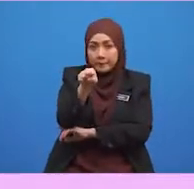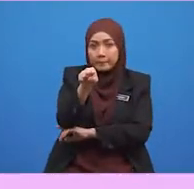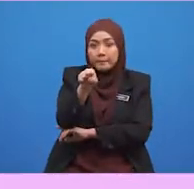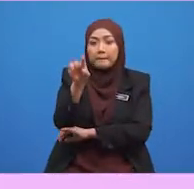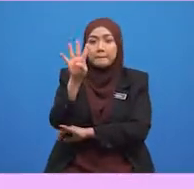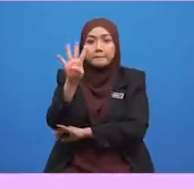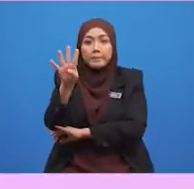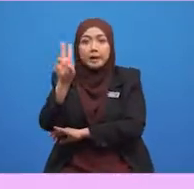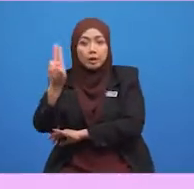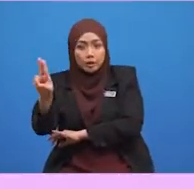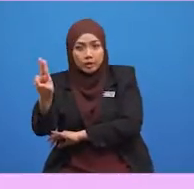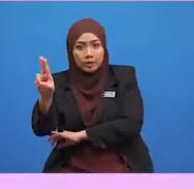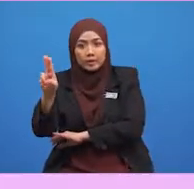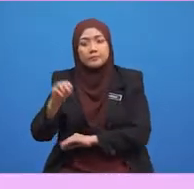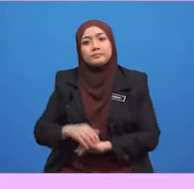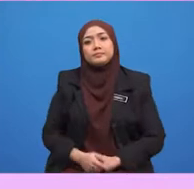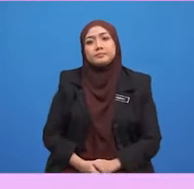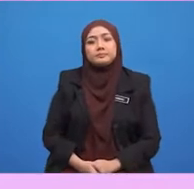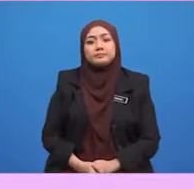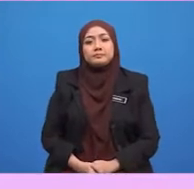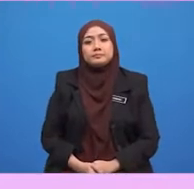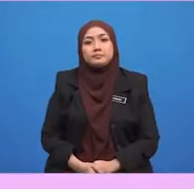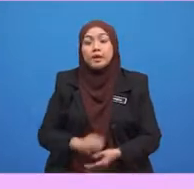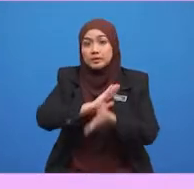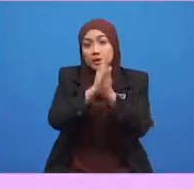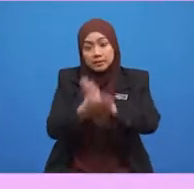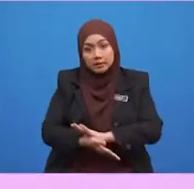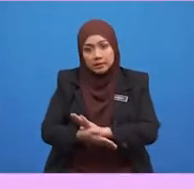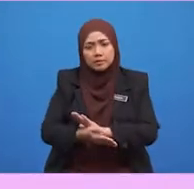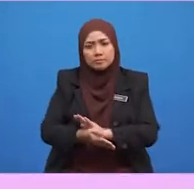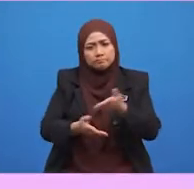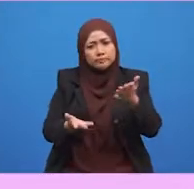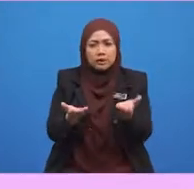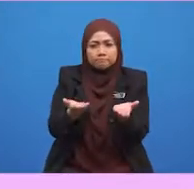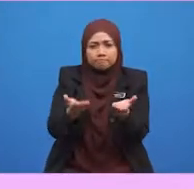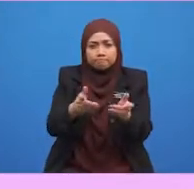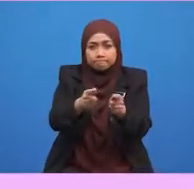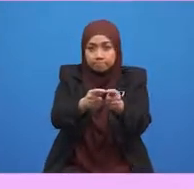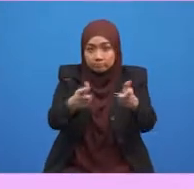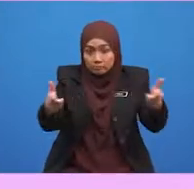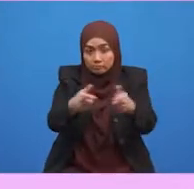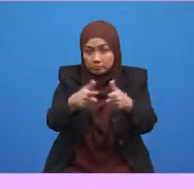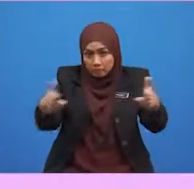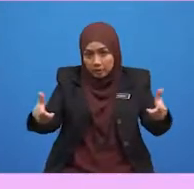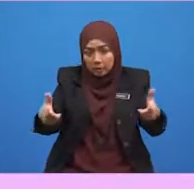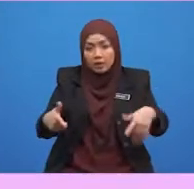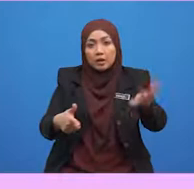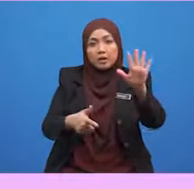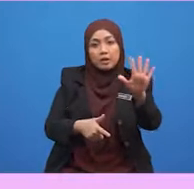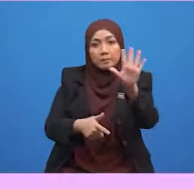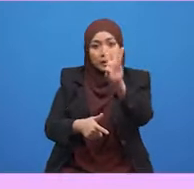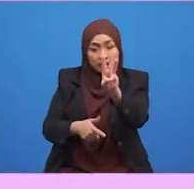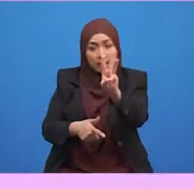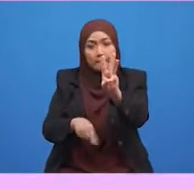56.4 unit persegi. Maka, anggaran luas bentuk tersebut lebih kurang